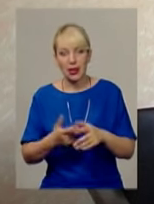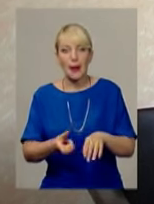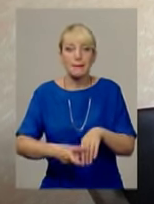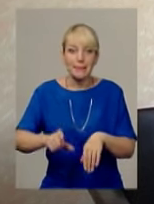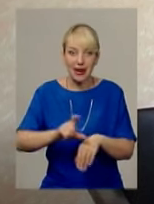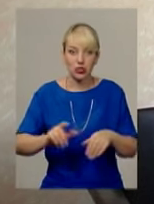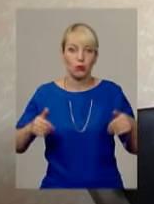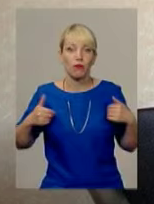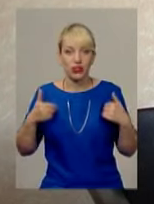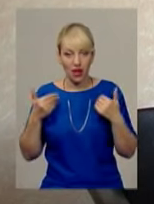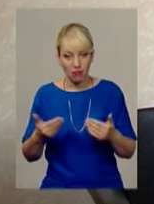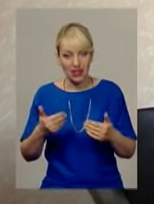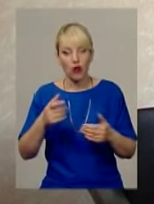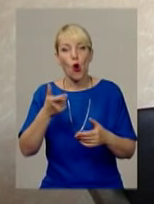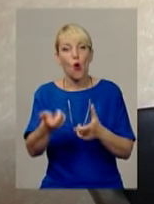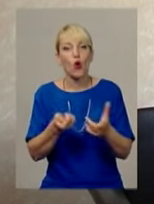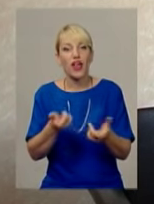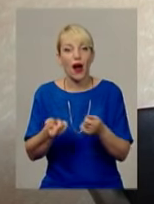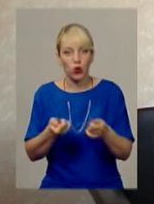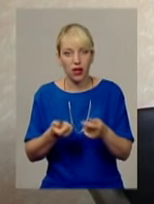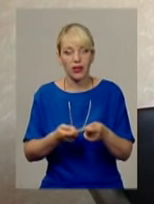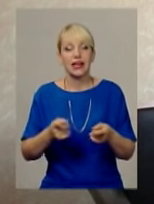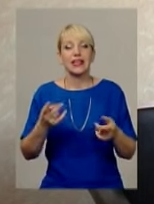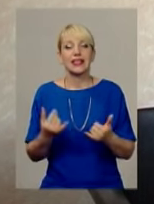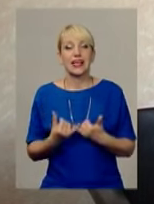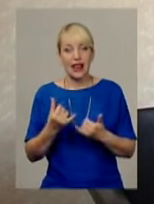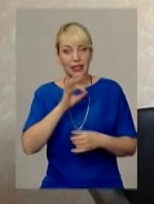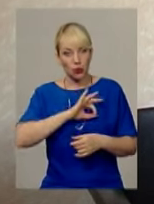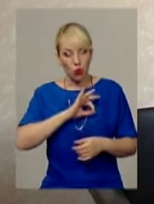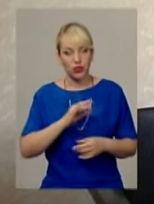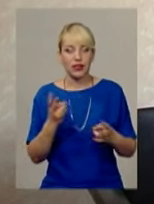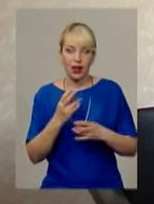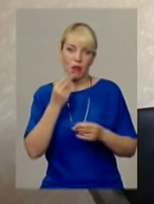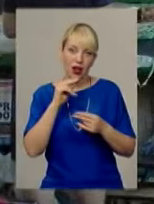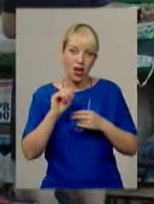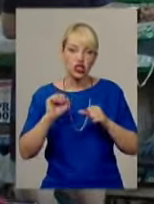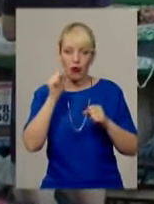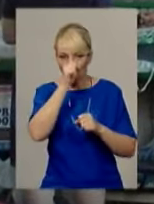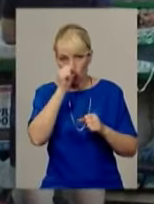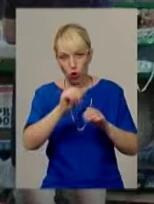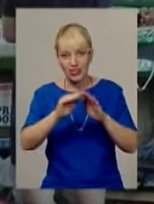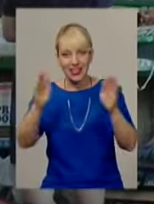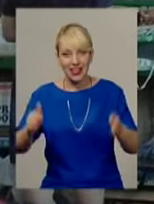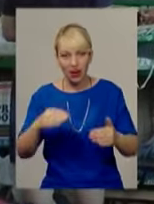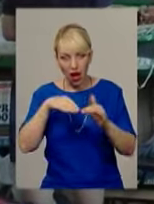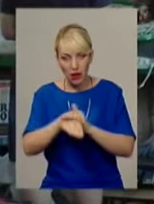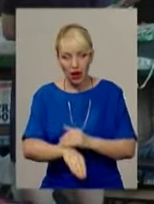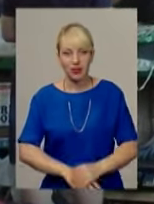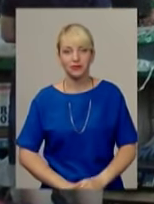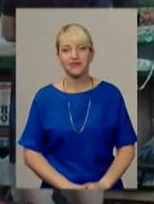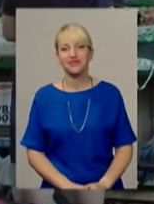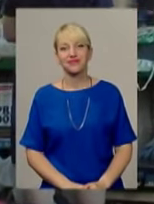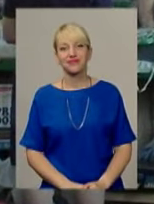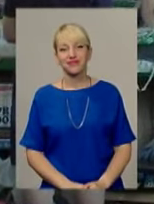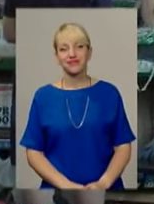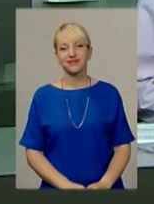максимум вітамінів в ягодах для споживання, їх краще зберігати в морозильних камерах. Кирило Фільчаков, Максим Захарченко для